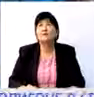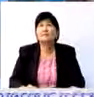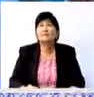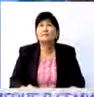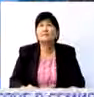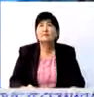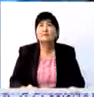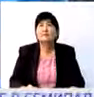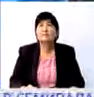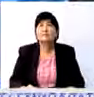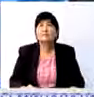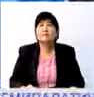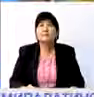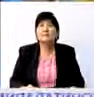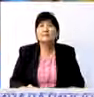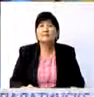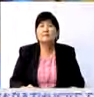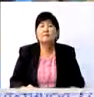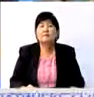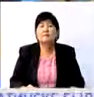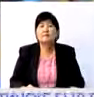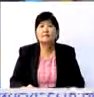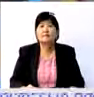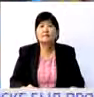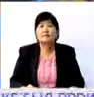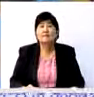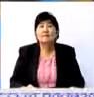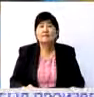Параджан, Адильбек Жаханов, Иса Шарипов, Бауыржан Кожамуратов, Досхан Сатпай. Телеканал Кызылорда.